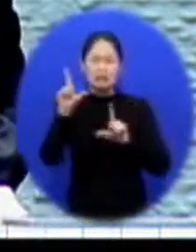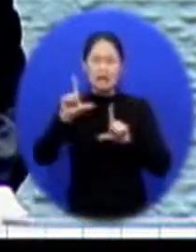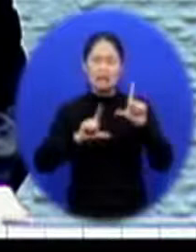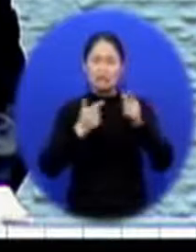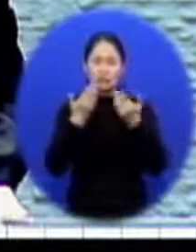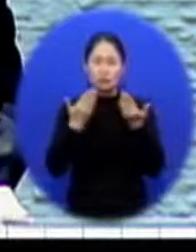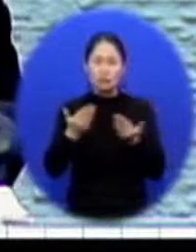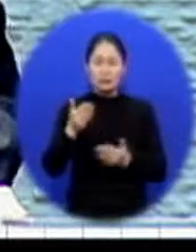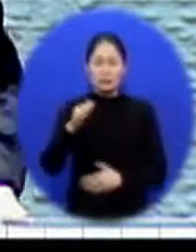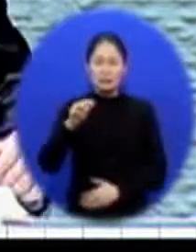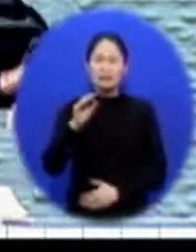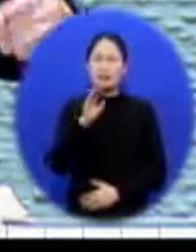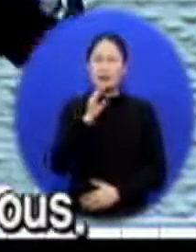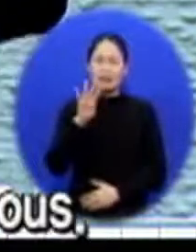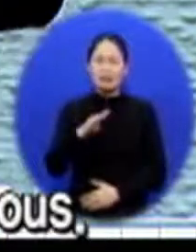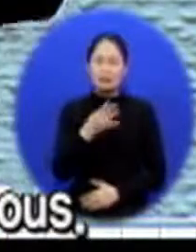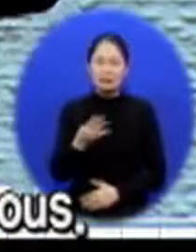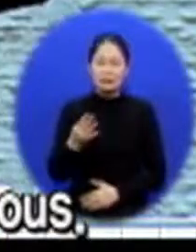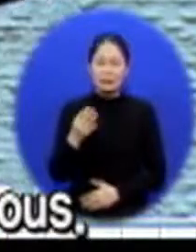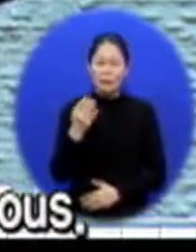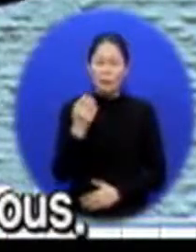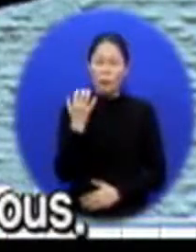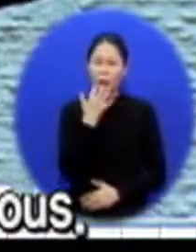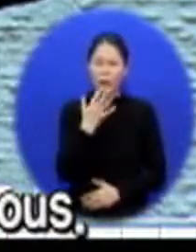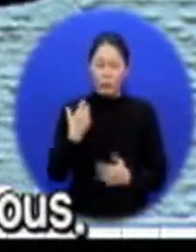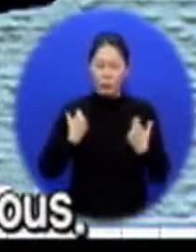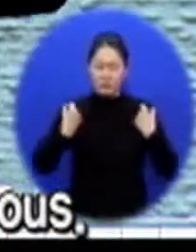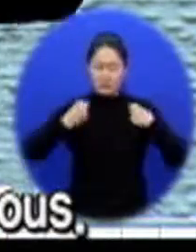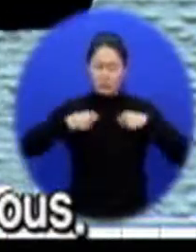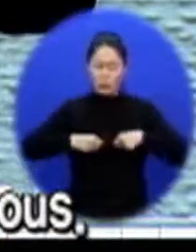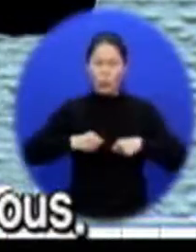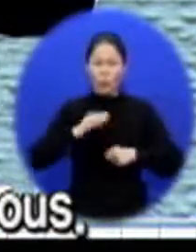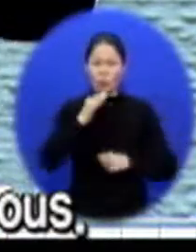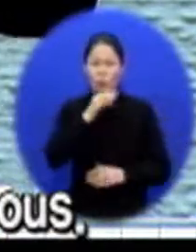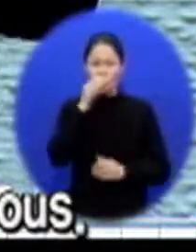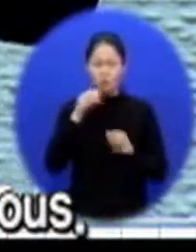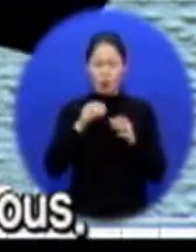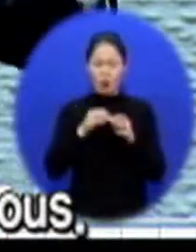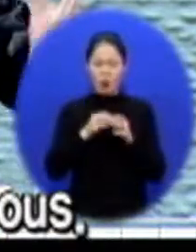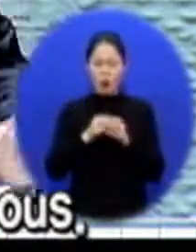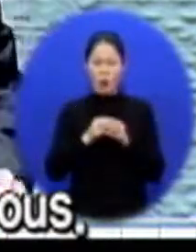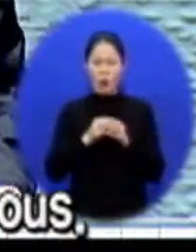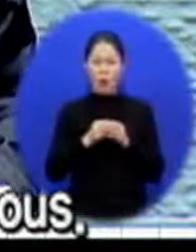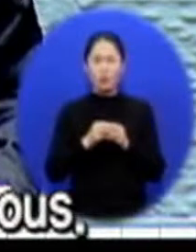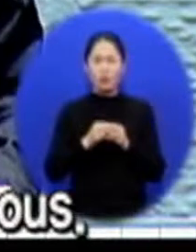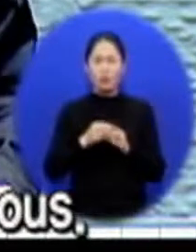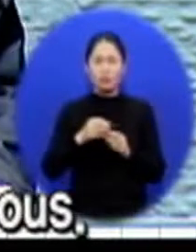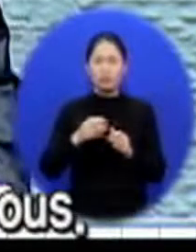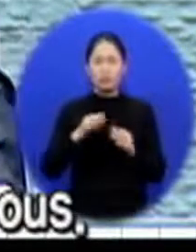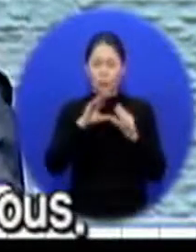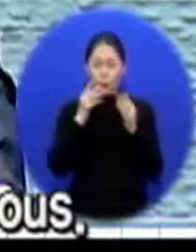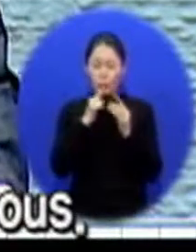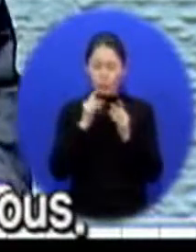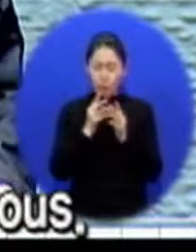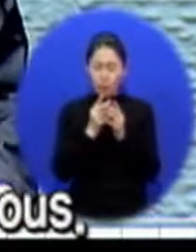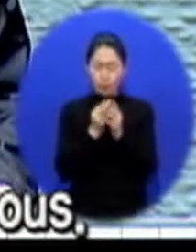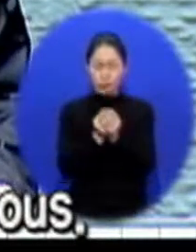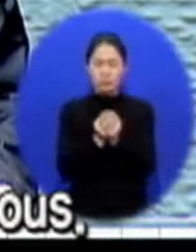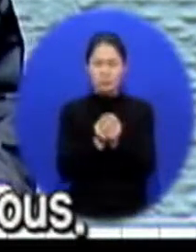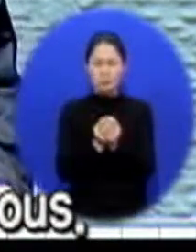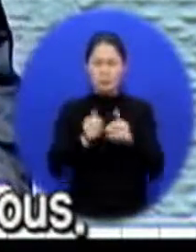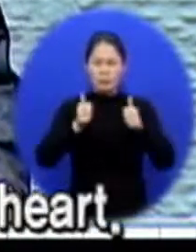군 지휘관들을 대동하고 그리고 정말 위엄을 갖춘 그런 재판 장을 마련합니다